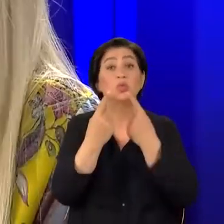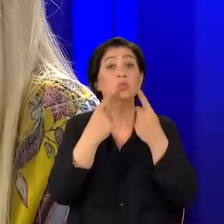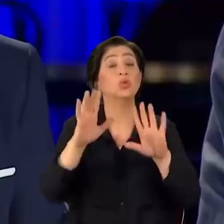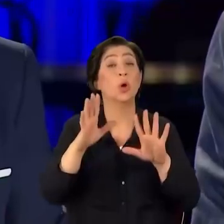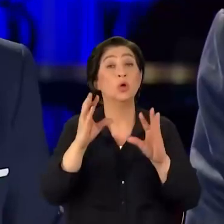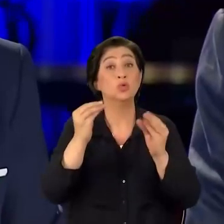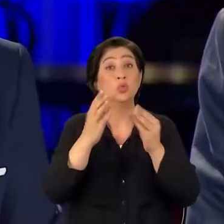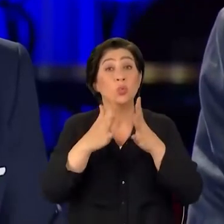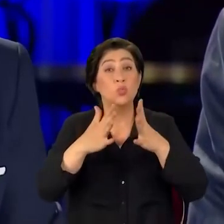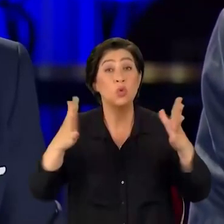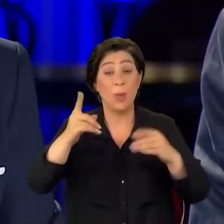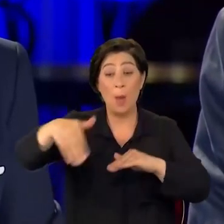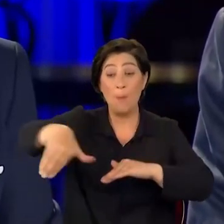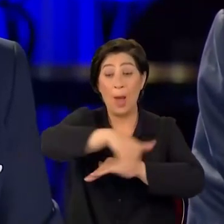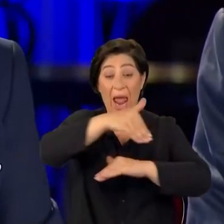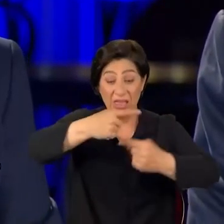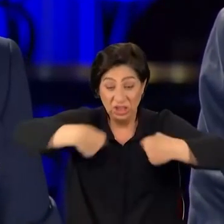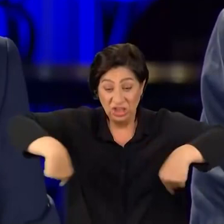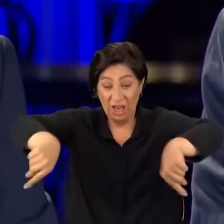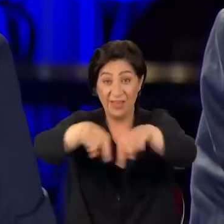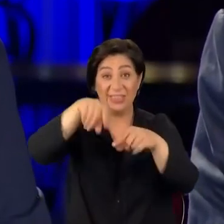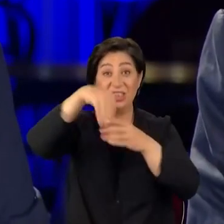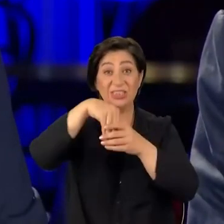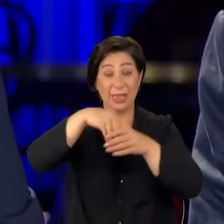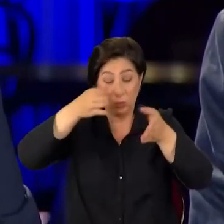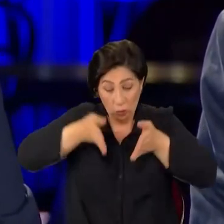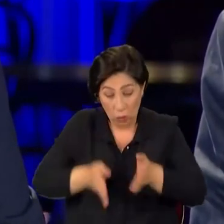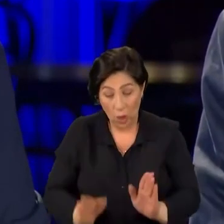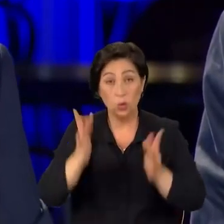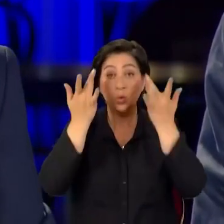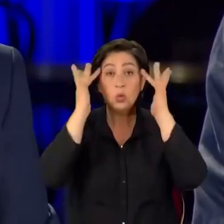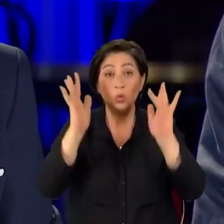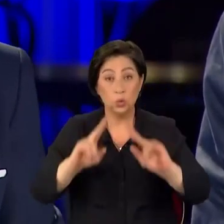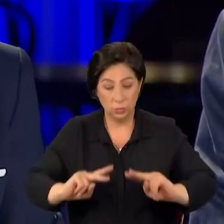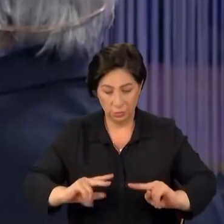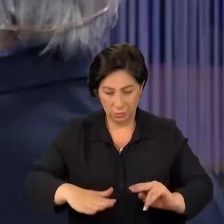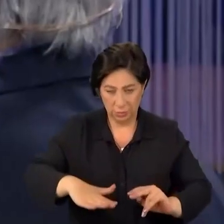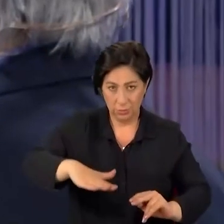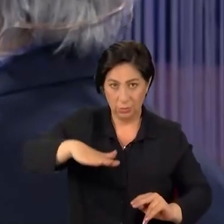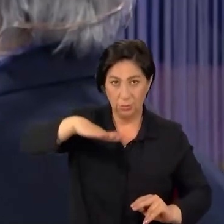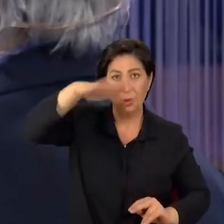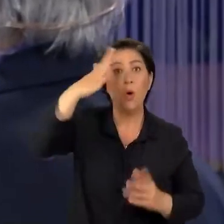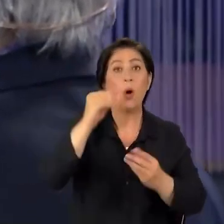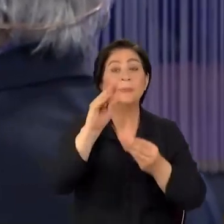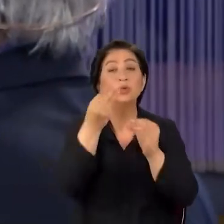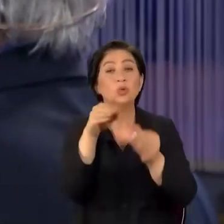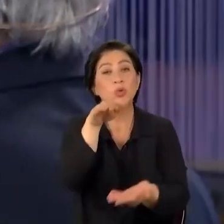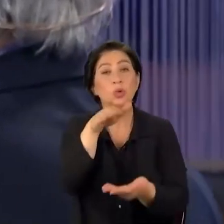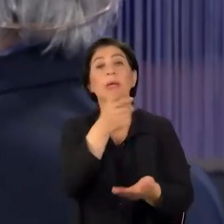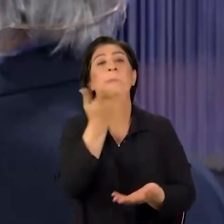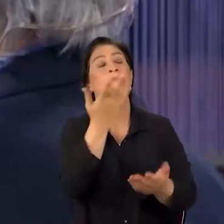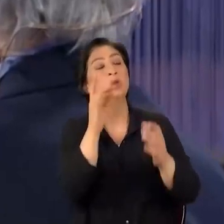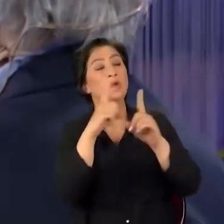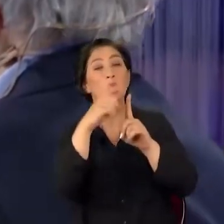kocaman bir mahallenin, bir çevrenin içine doğan bir kültürün içinden yükselen çocukluktan bahsediyoruz. Yani Güneydoğu'daki bir